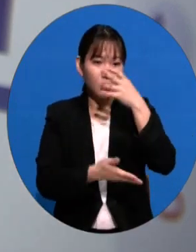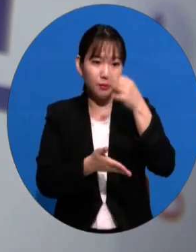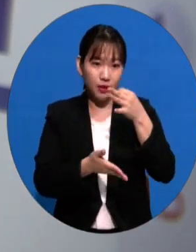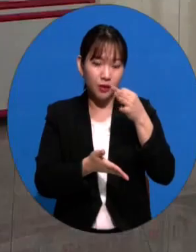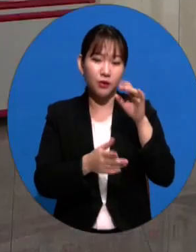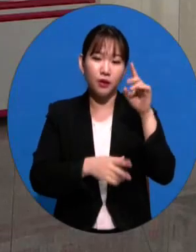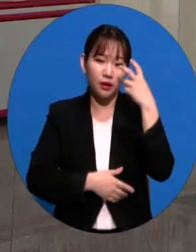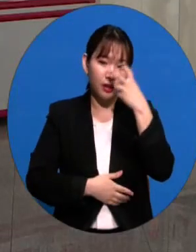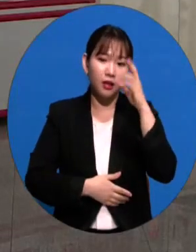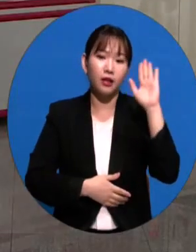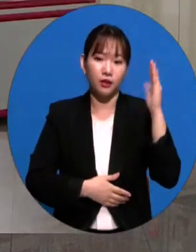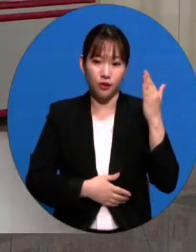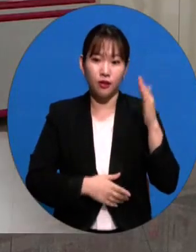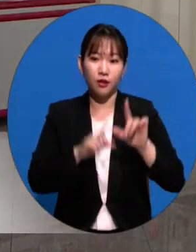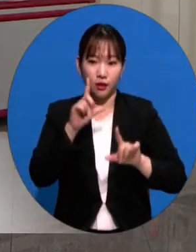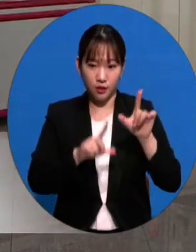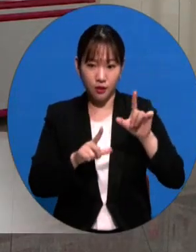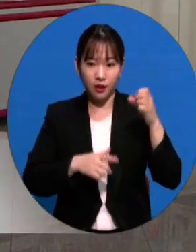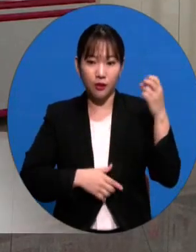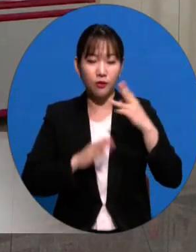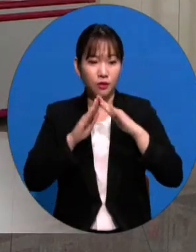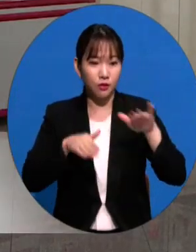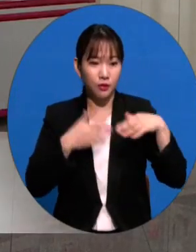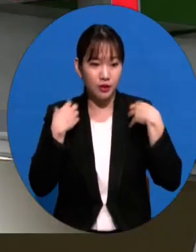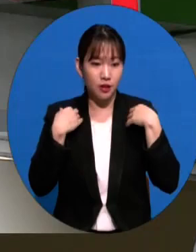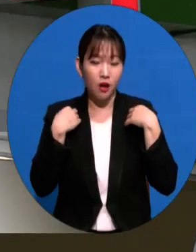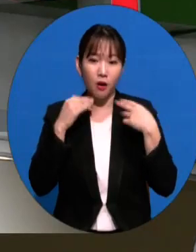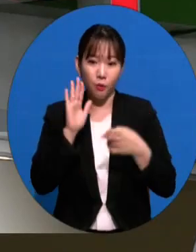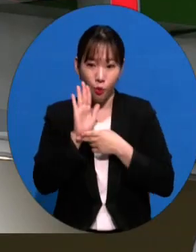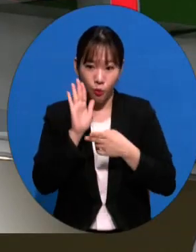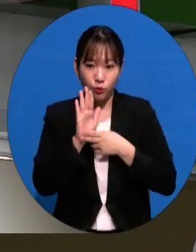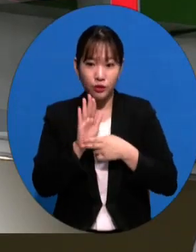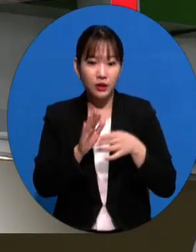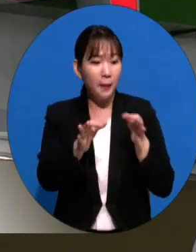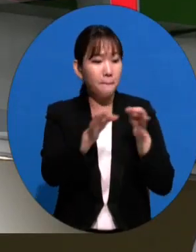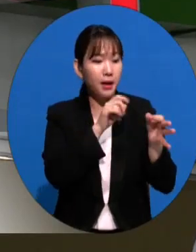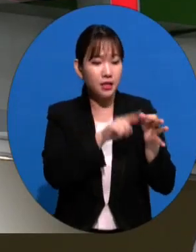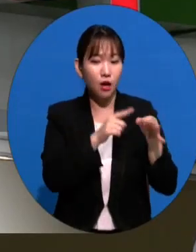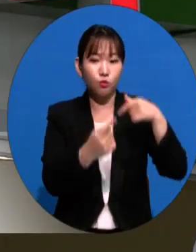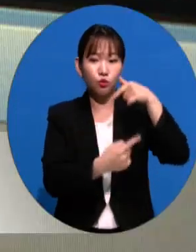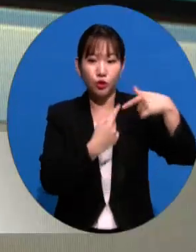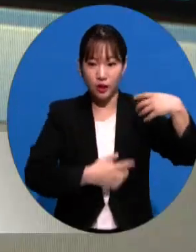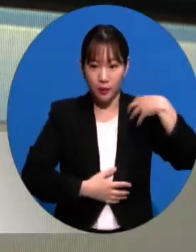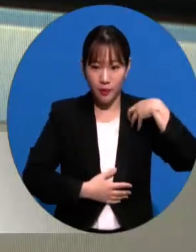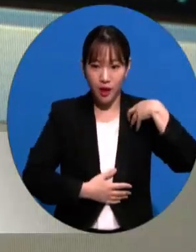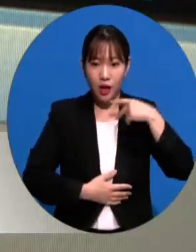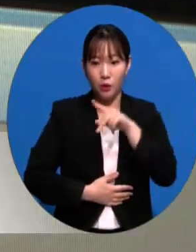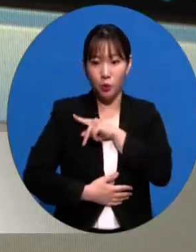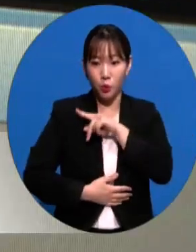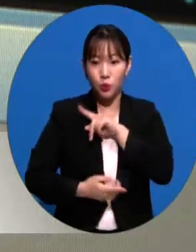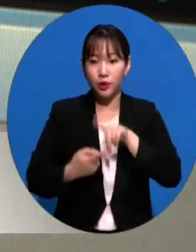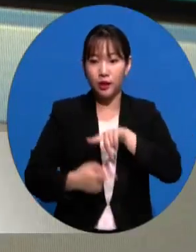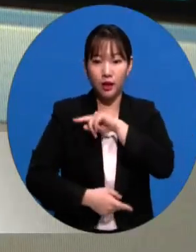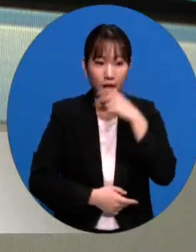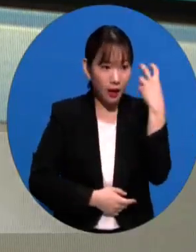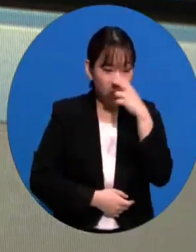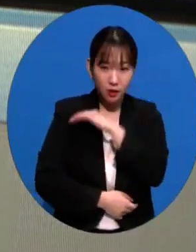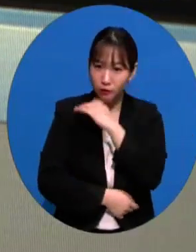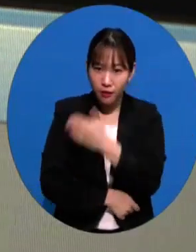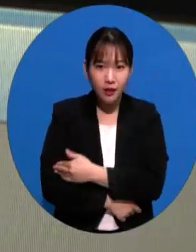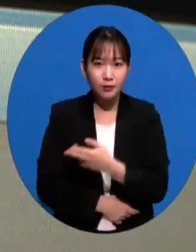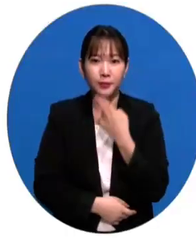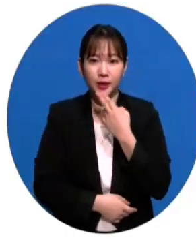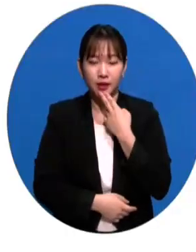셈입니다 또 전남도청 감사관실은 사무관리비가 사용된 매점을 운영하는 노동조합에 대한 감사 권한이